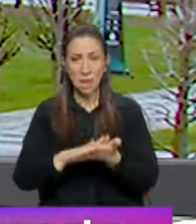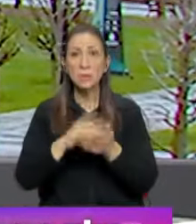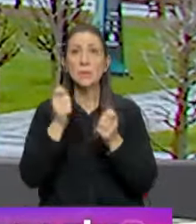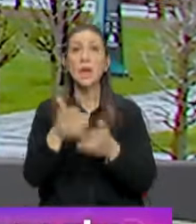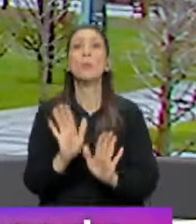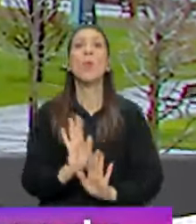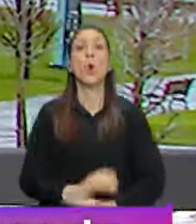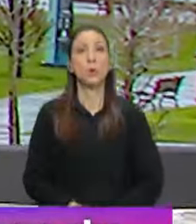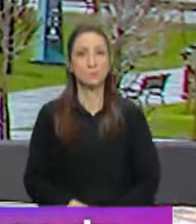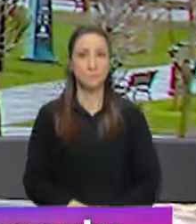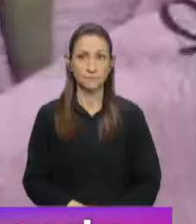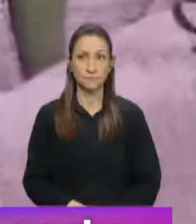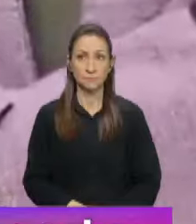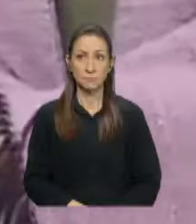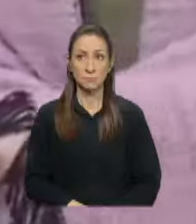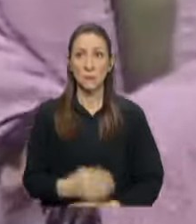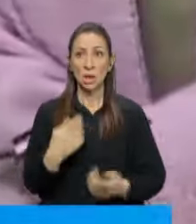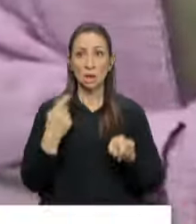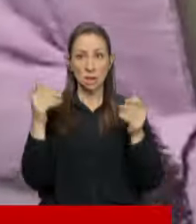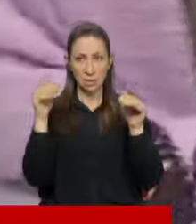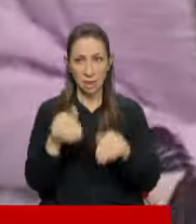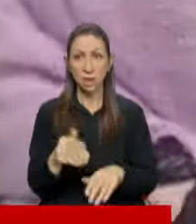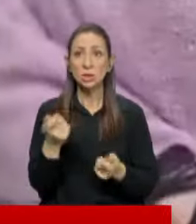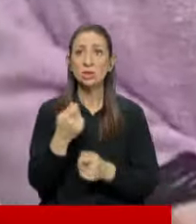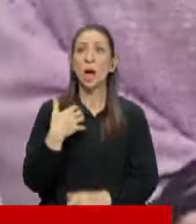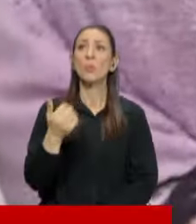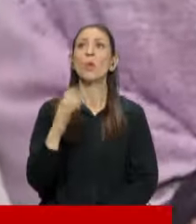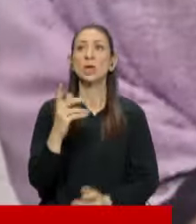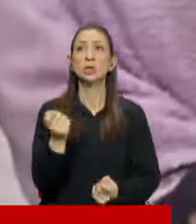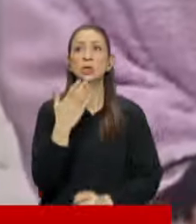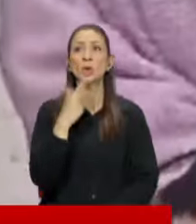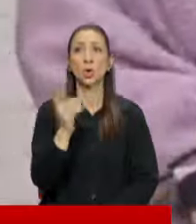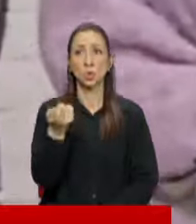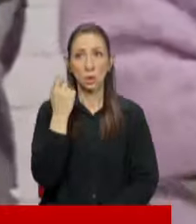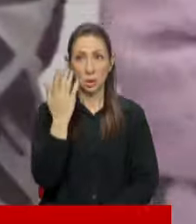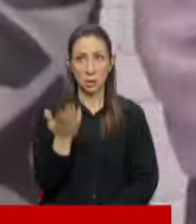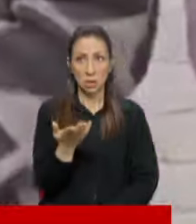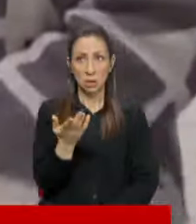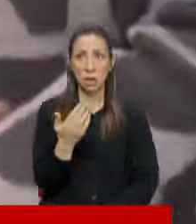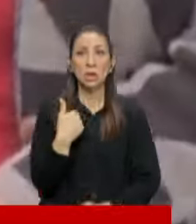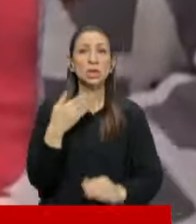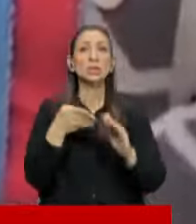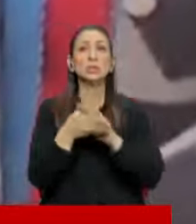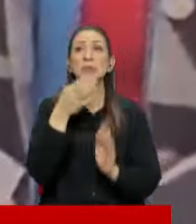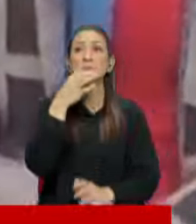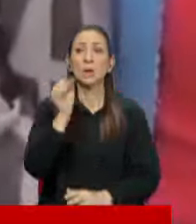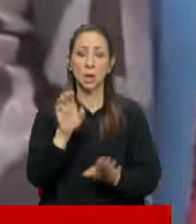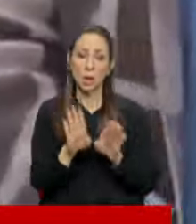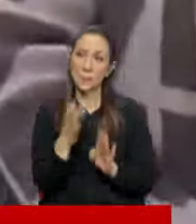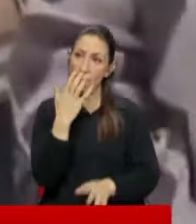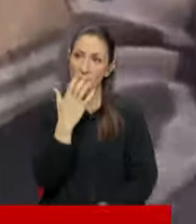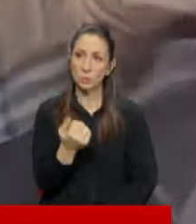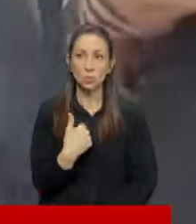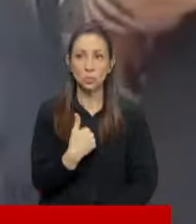verilmiyor. İşe geldik, çalıştırmıyorlar, iş yok diyorlar. İçeri almıyorlar, kapıda